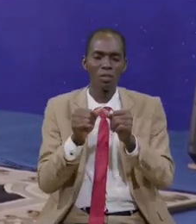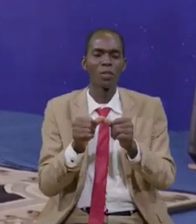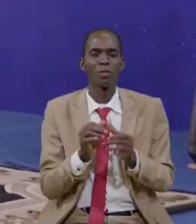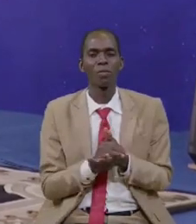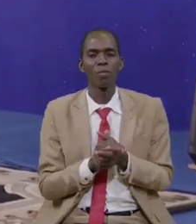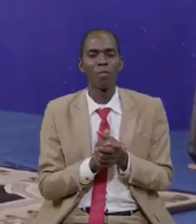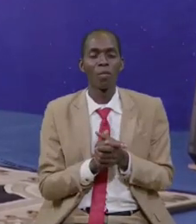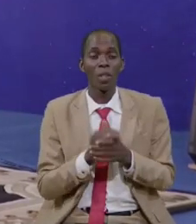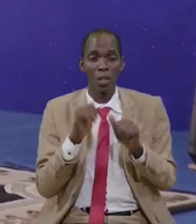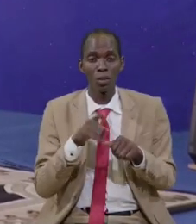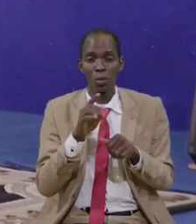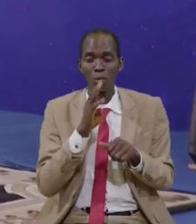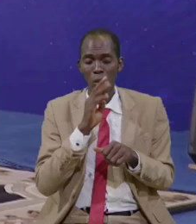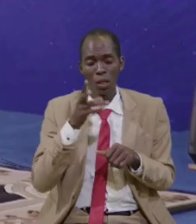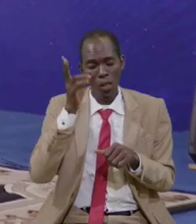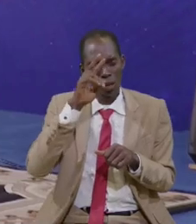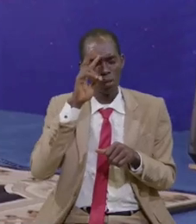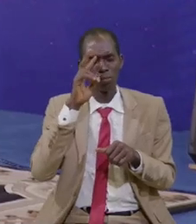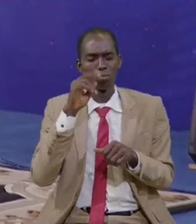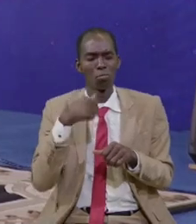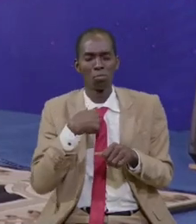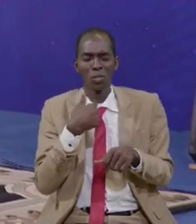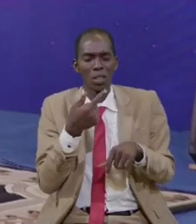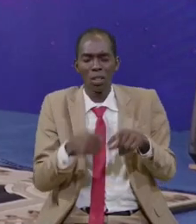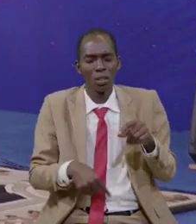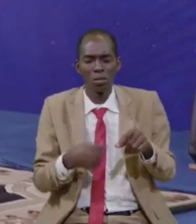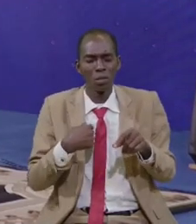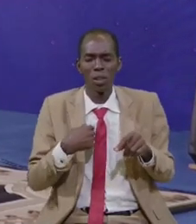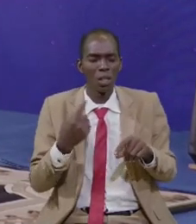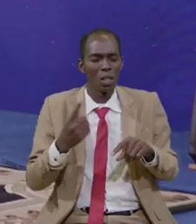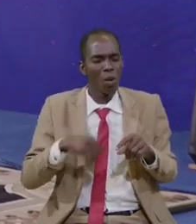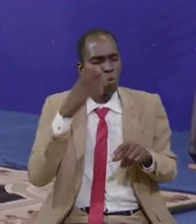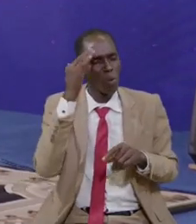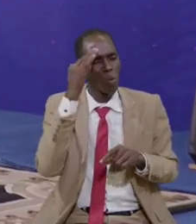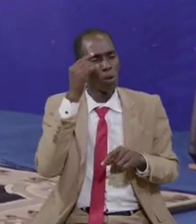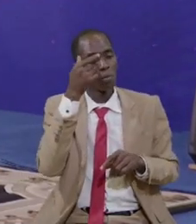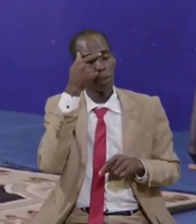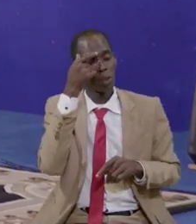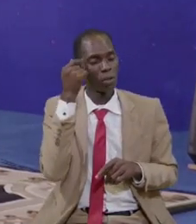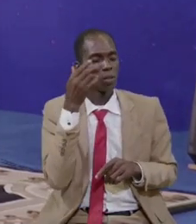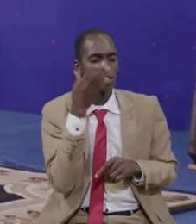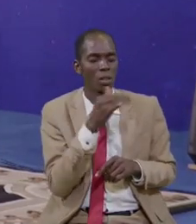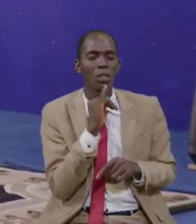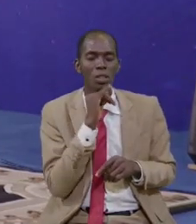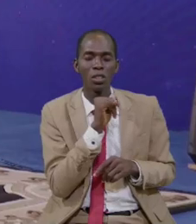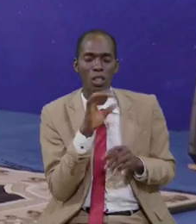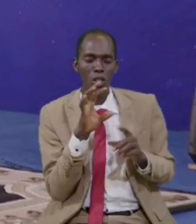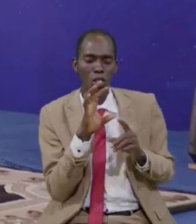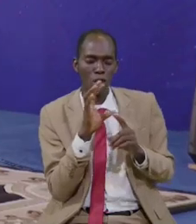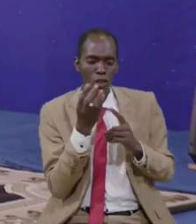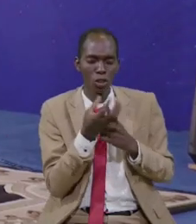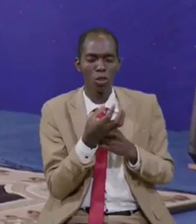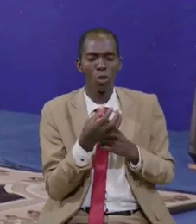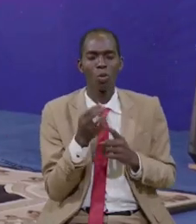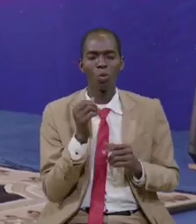sont négligents. Est-ce que toi tu es négligent? Bien sûr. Je ne peux pas. Pourquoi? Parce qu'il y a une condition. Je dois tenir